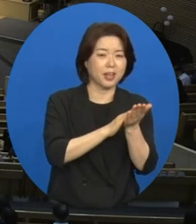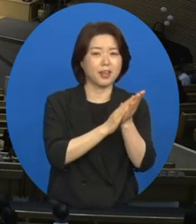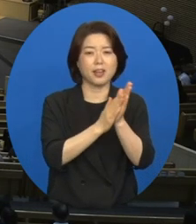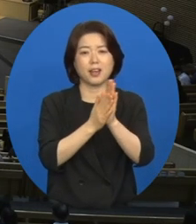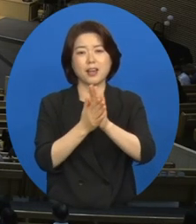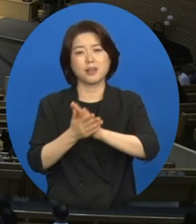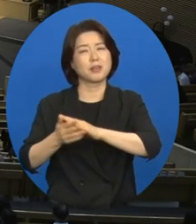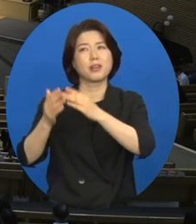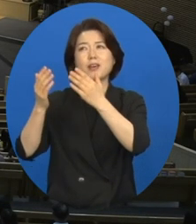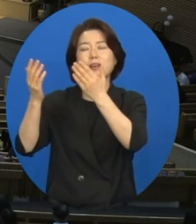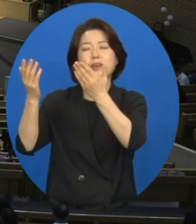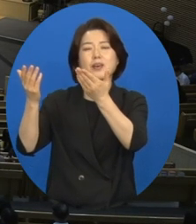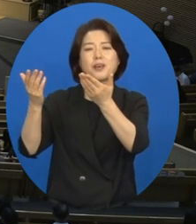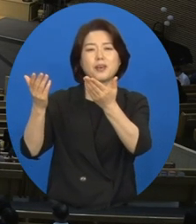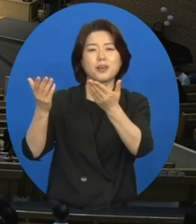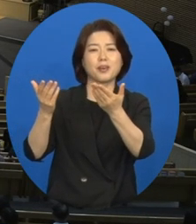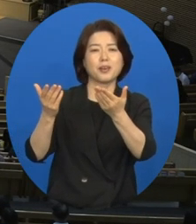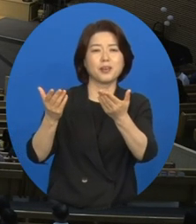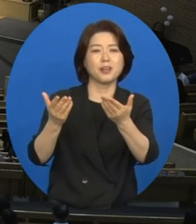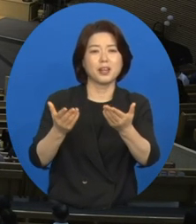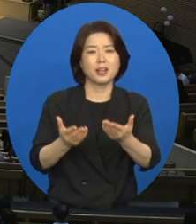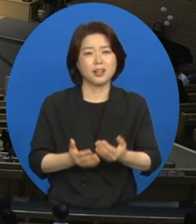거룩해 하며